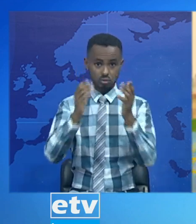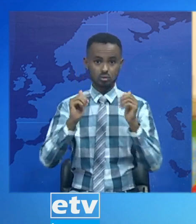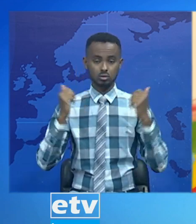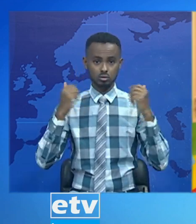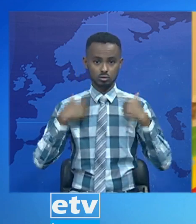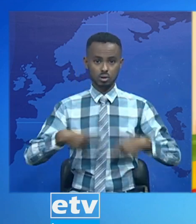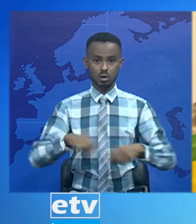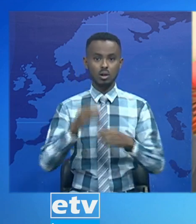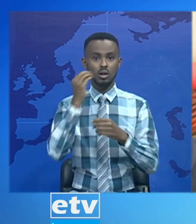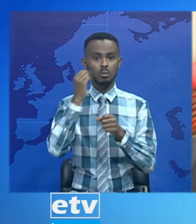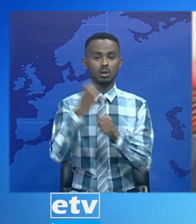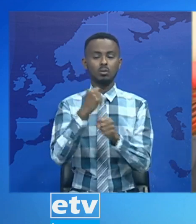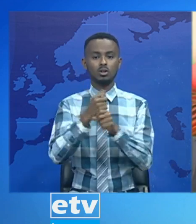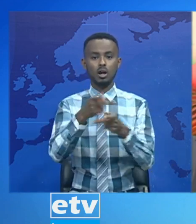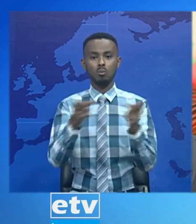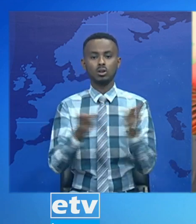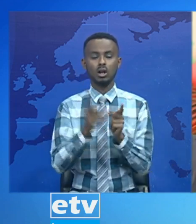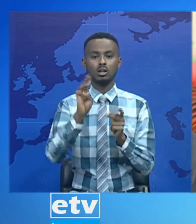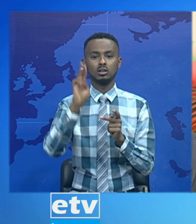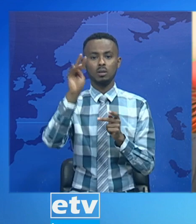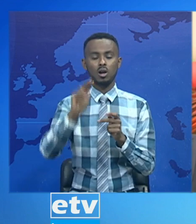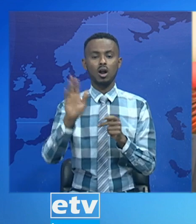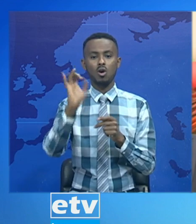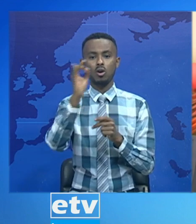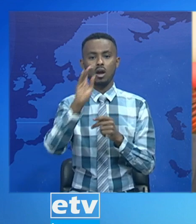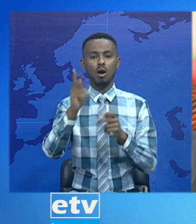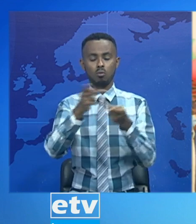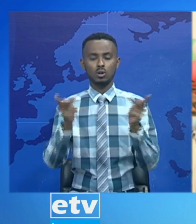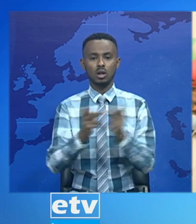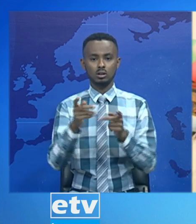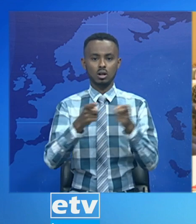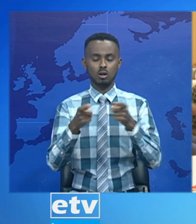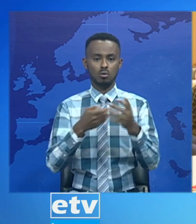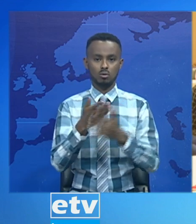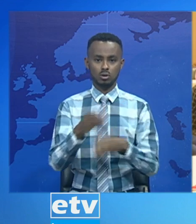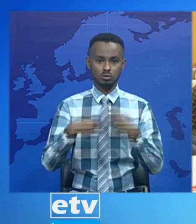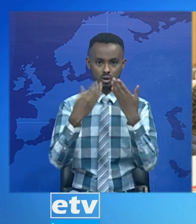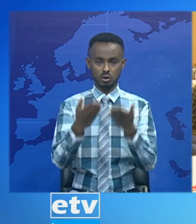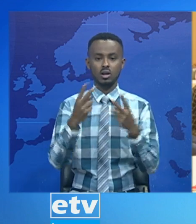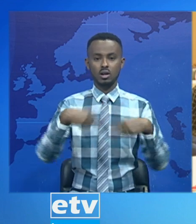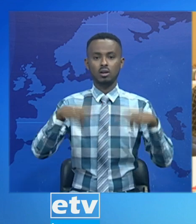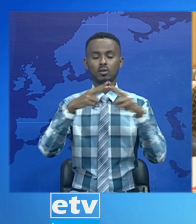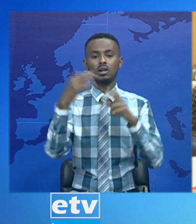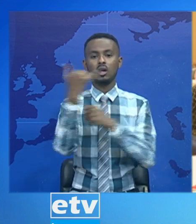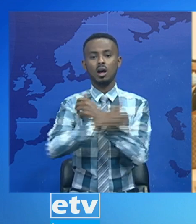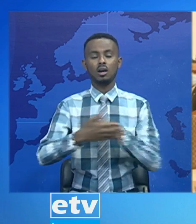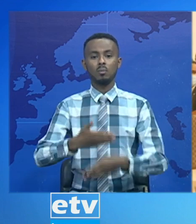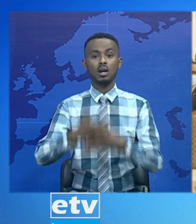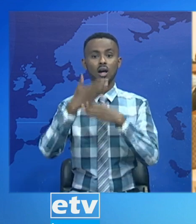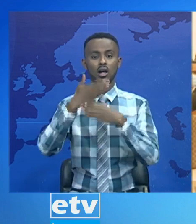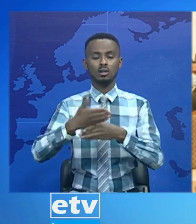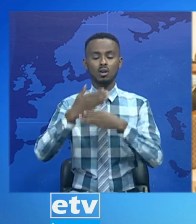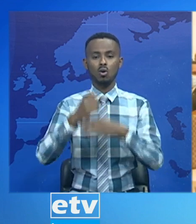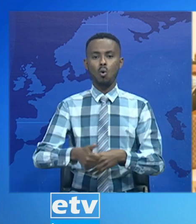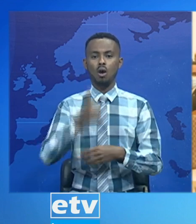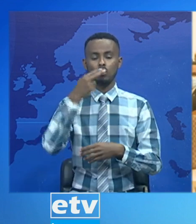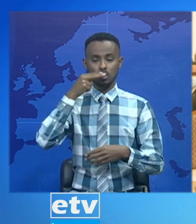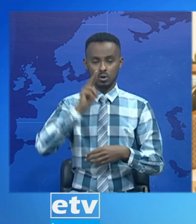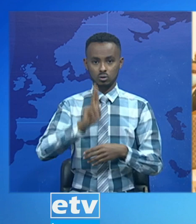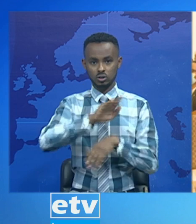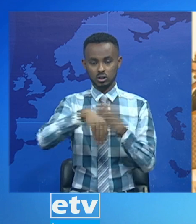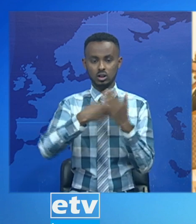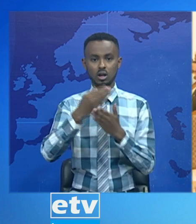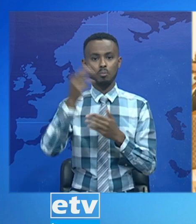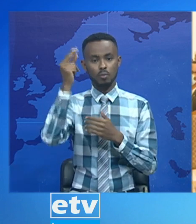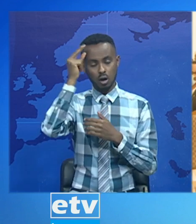በተጨማሪ የቤት መስሪያ ቦታም በሰመራ ሎጊያ ከተማ አስተዳደር በኩል ተበርክቷል። የኢፌድሪ የሀገር መከላከያ ሰራዊት ዋና ኢታማጆር ሹም